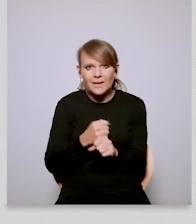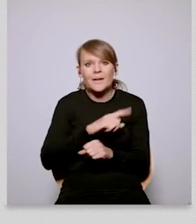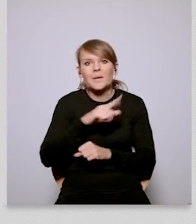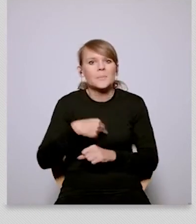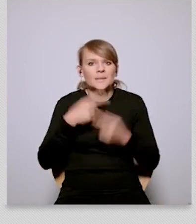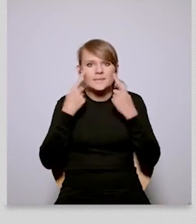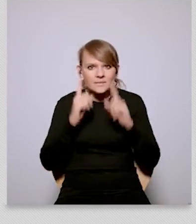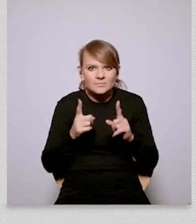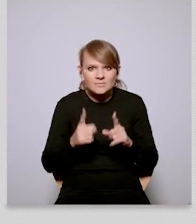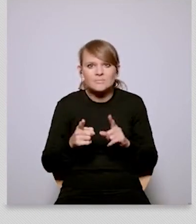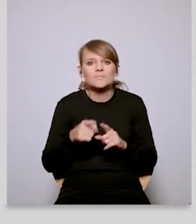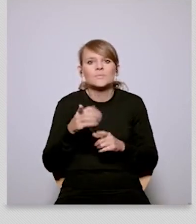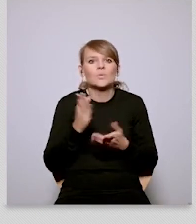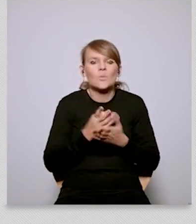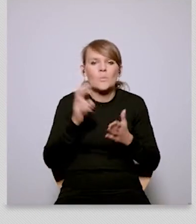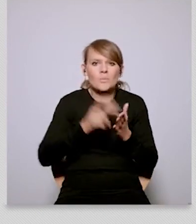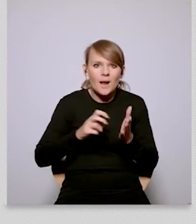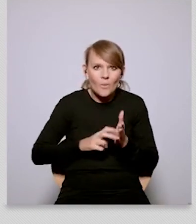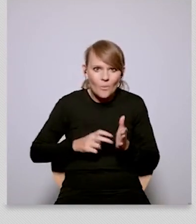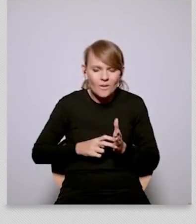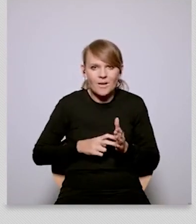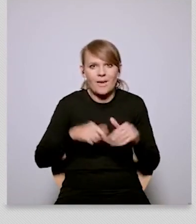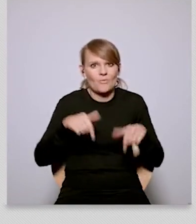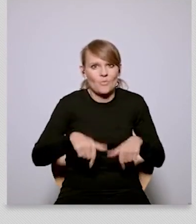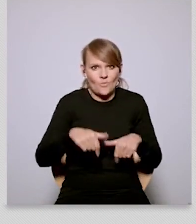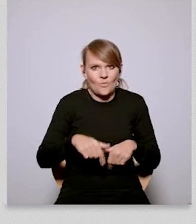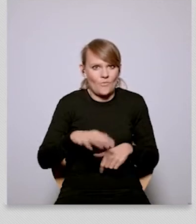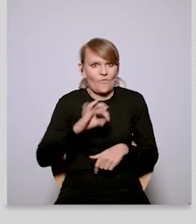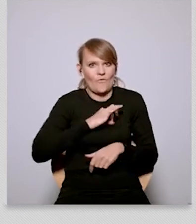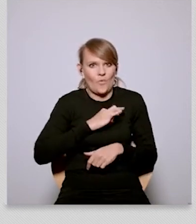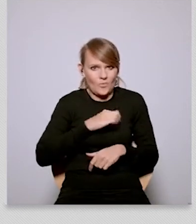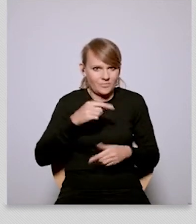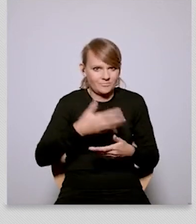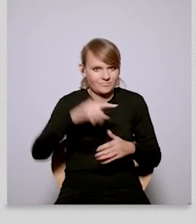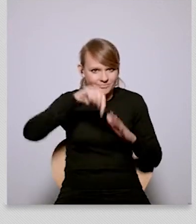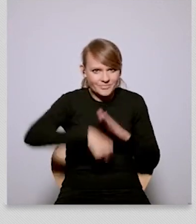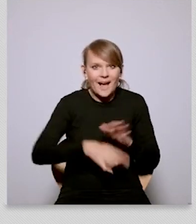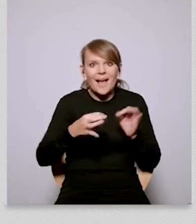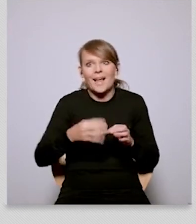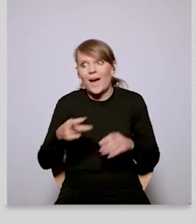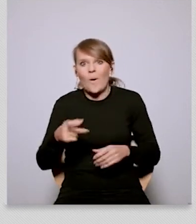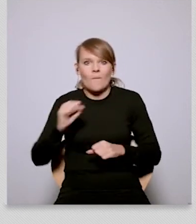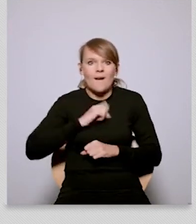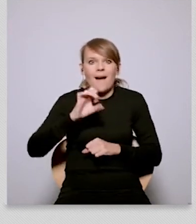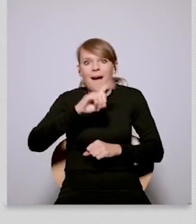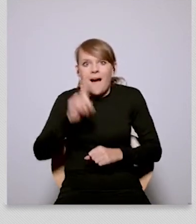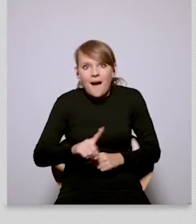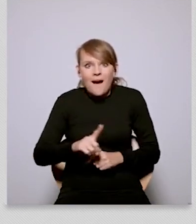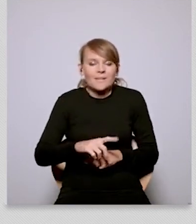nam brakować naszego krajowego surowca teraz mamy taki bardzo duży entuzjazm związany z gazem i z tym że Polska się